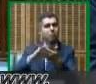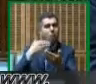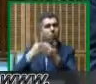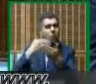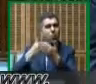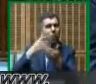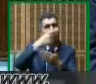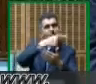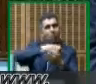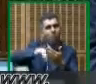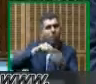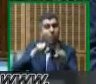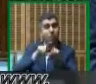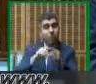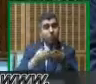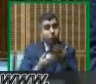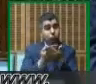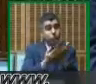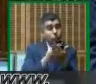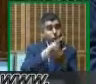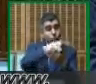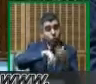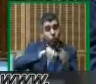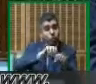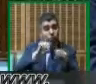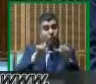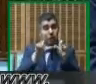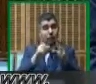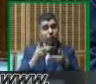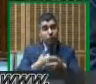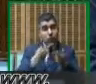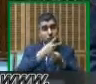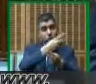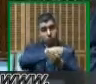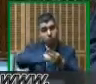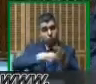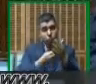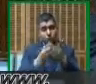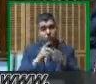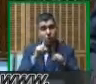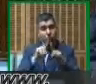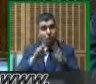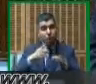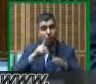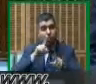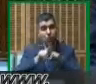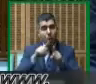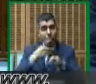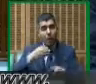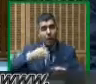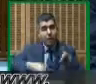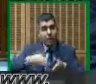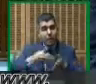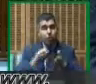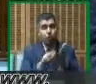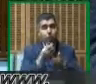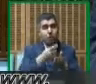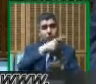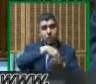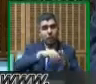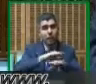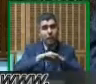ونطمح إلى مؤسسة العمل الإعلامي المهني. كيف وما هو الطريق إلى ذلك؟ لم نسمع إلى الآن ما هو الطريق إلى تحقيق هذا